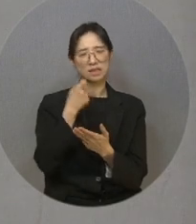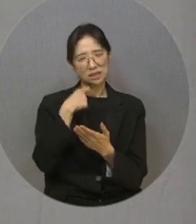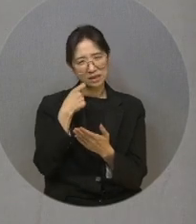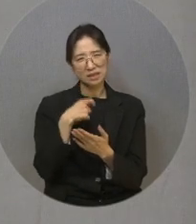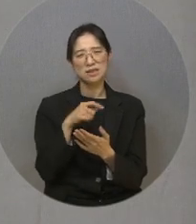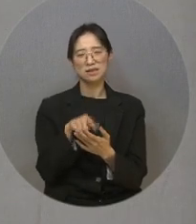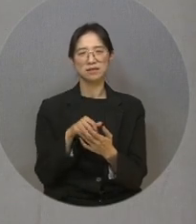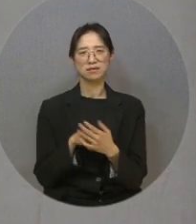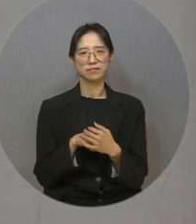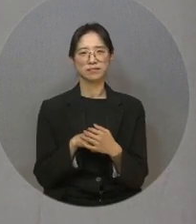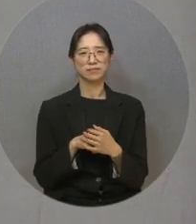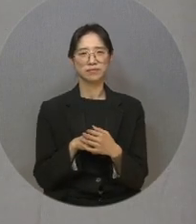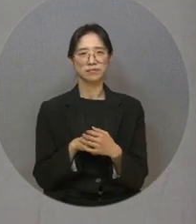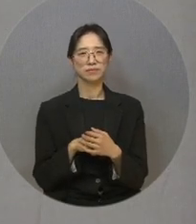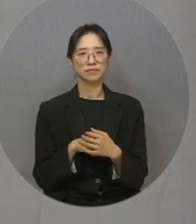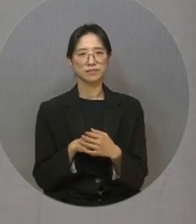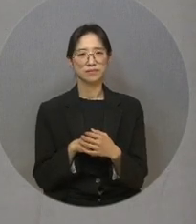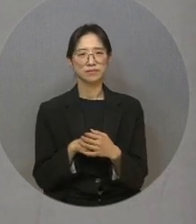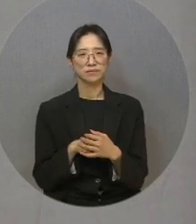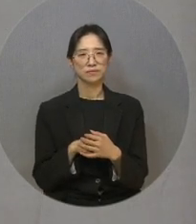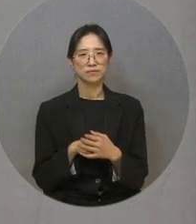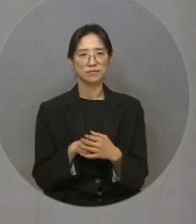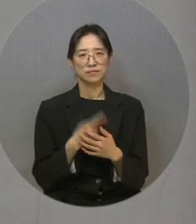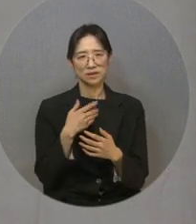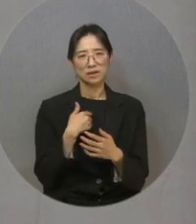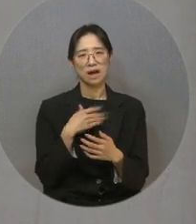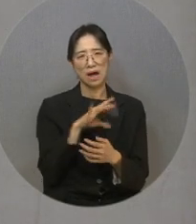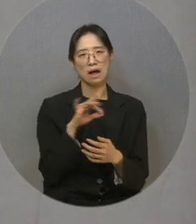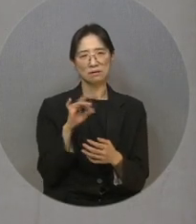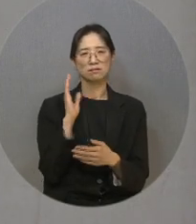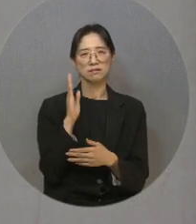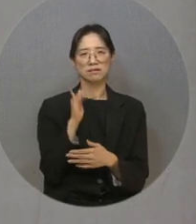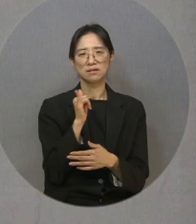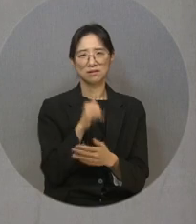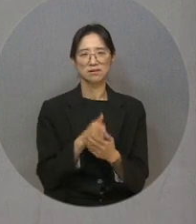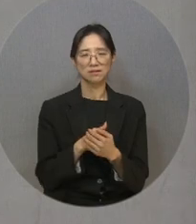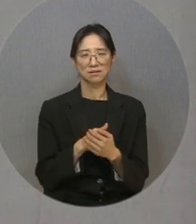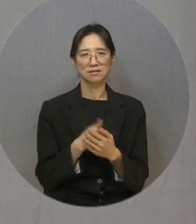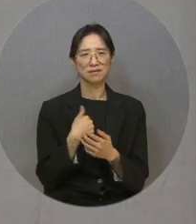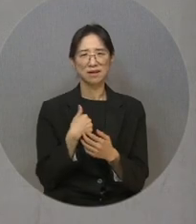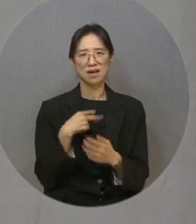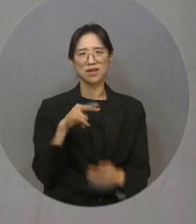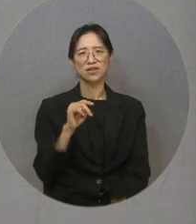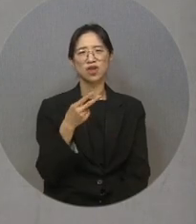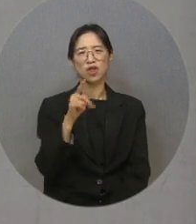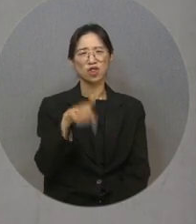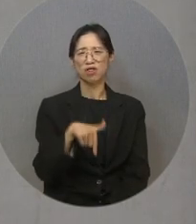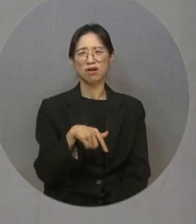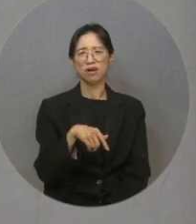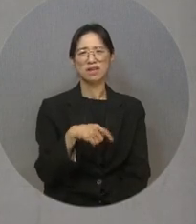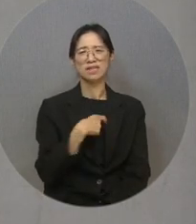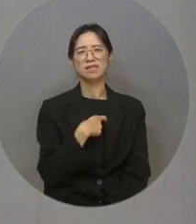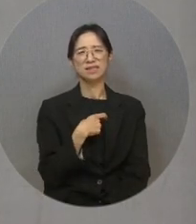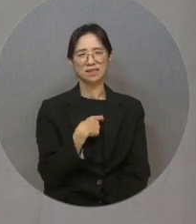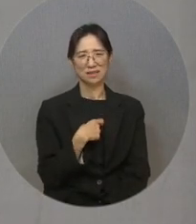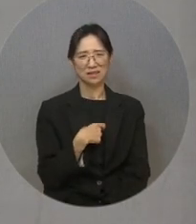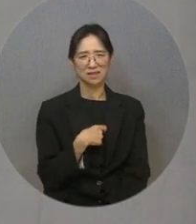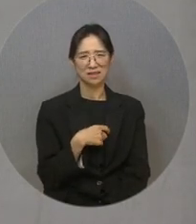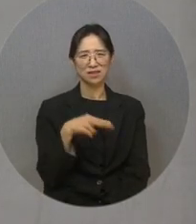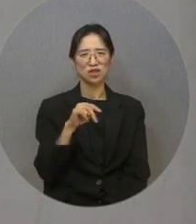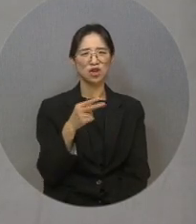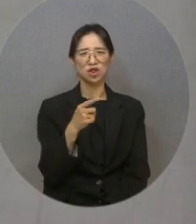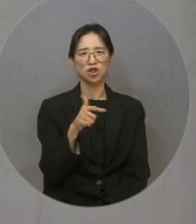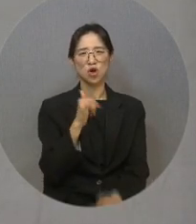환장한 나라지. 아니 제가 요즘 가끔 그런 얘기를 합니다. 나는 선덕을 싫어한다. 여기에서도 선덕 위인으로